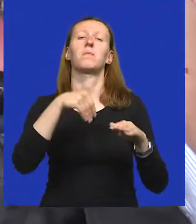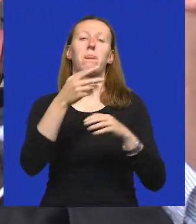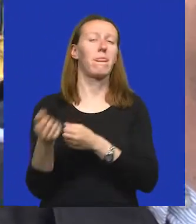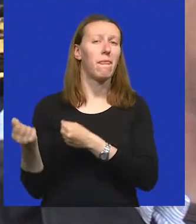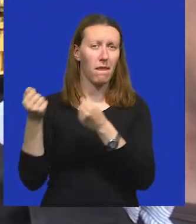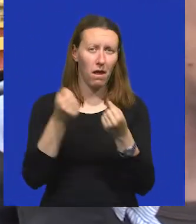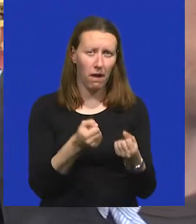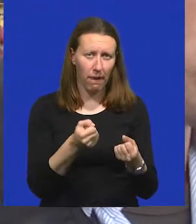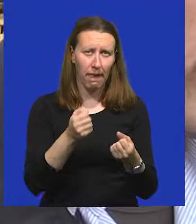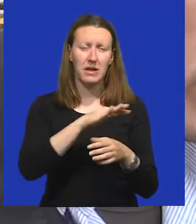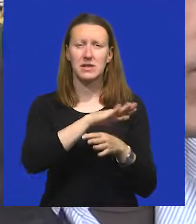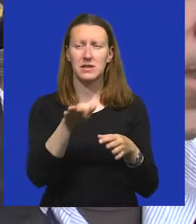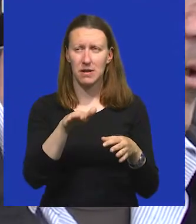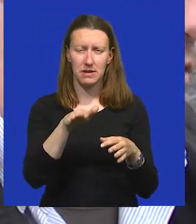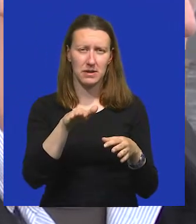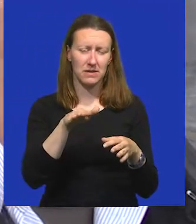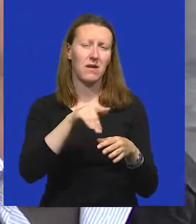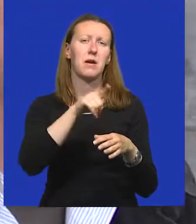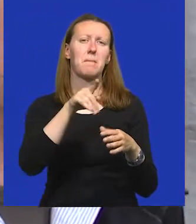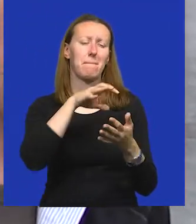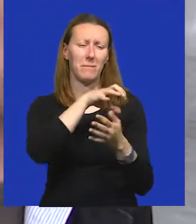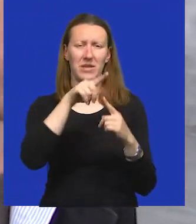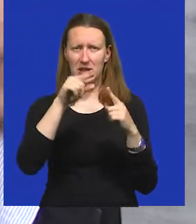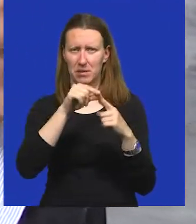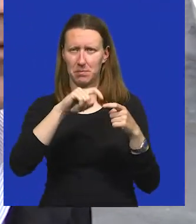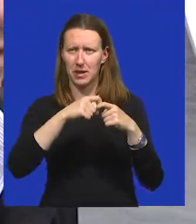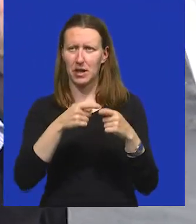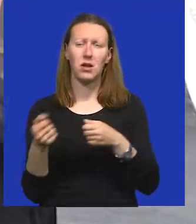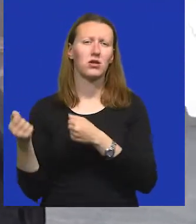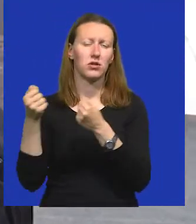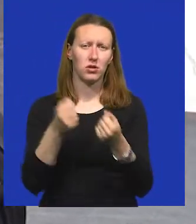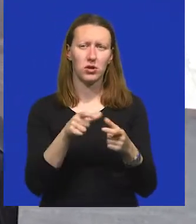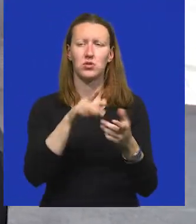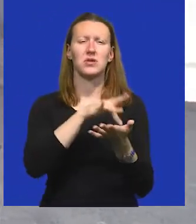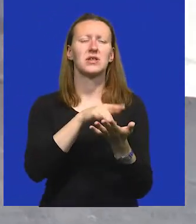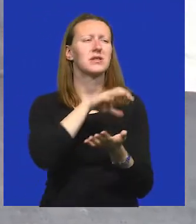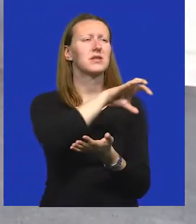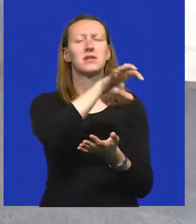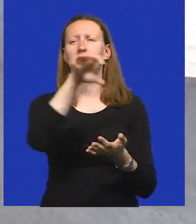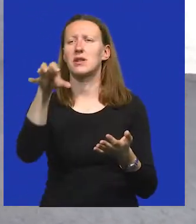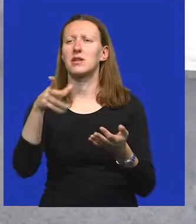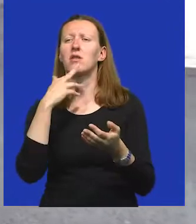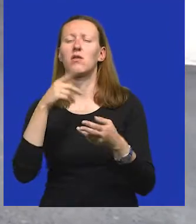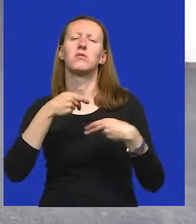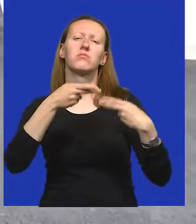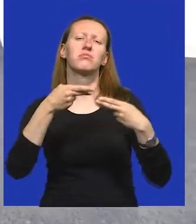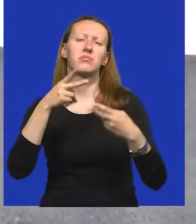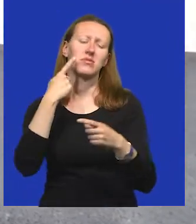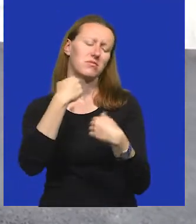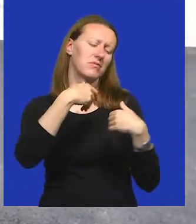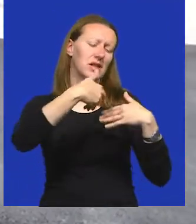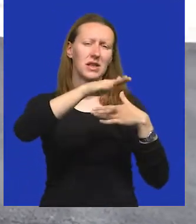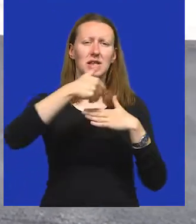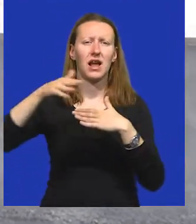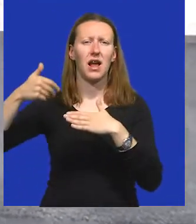vengono portati per ogni singola tipologia di materia, vengono portati ai centri di smaltimento che poi vanno